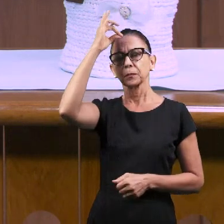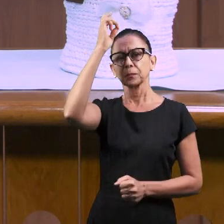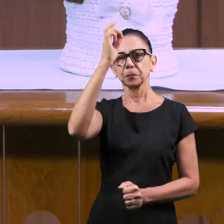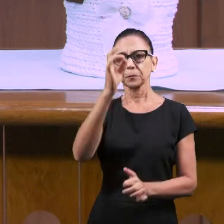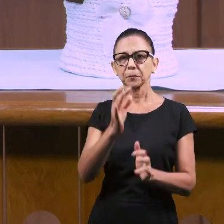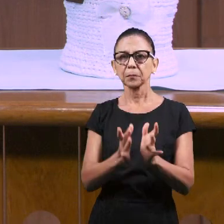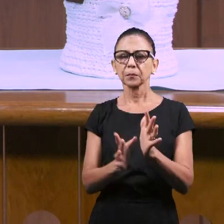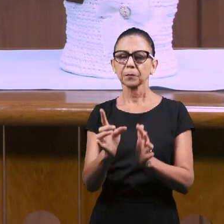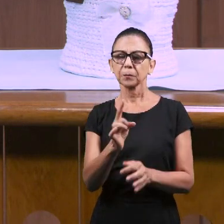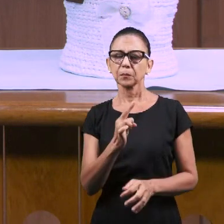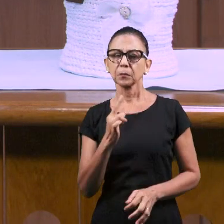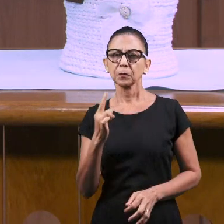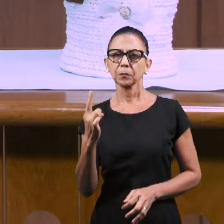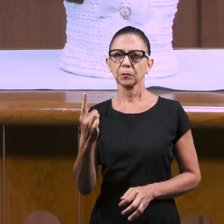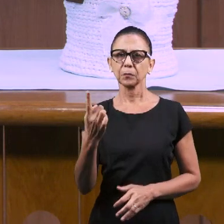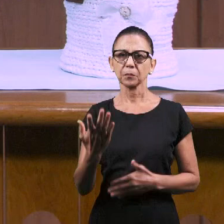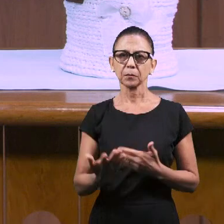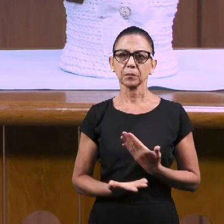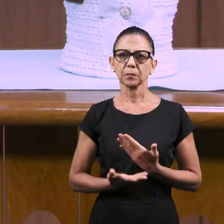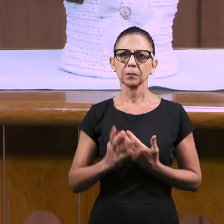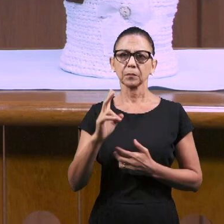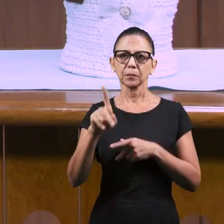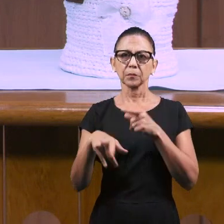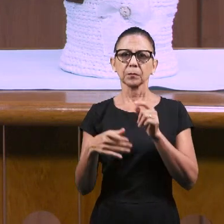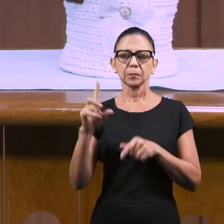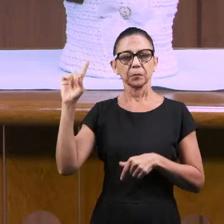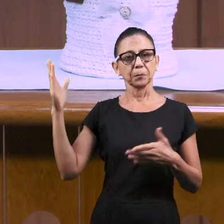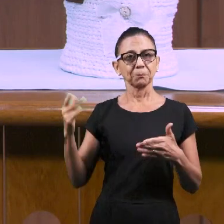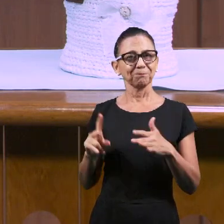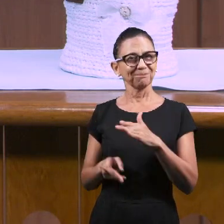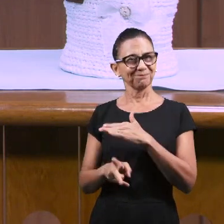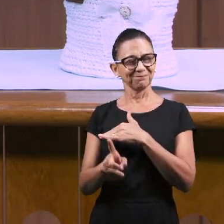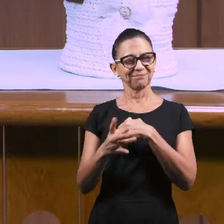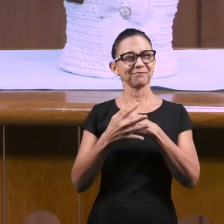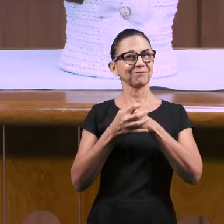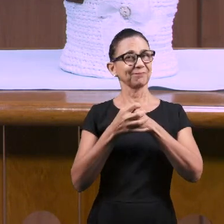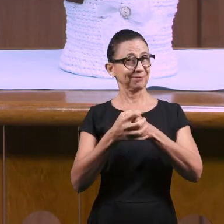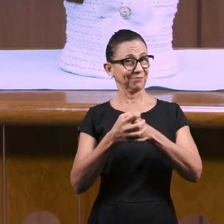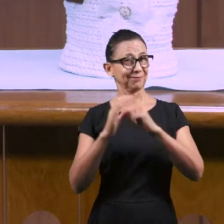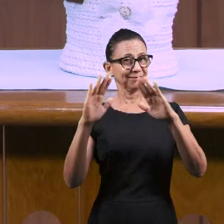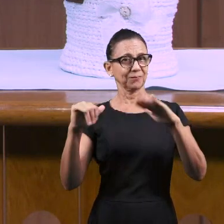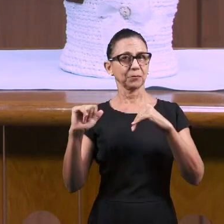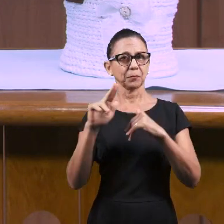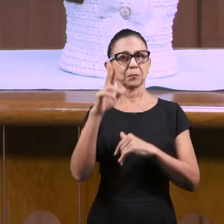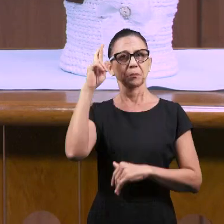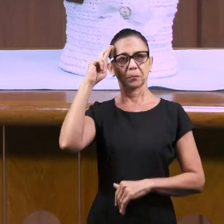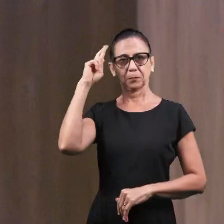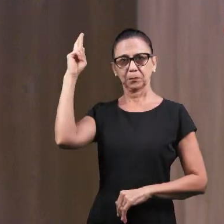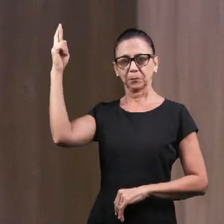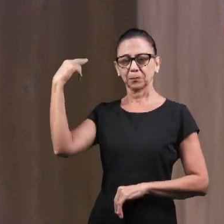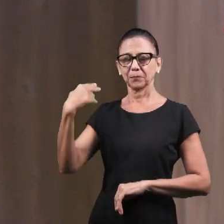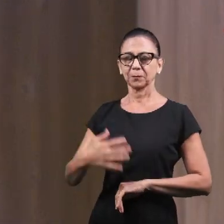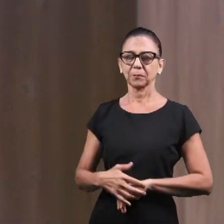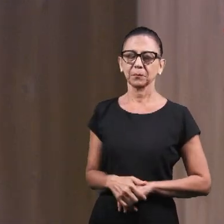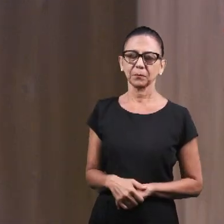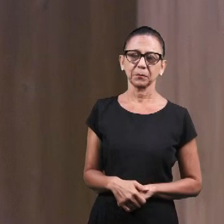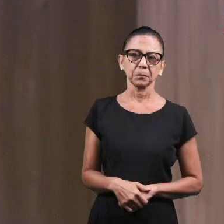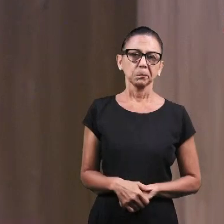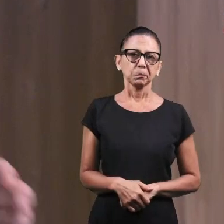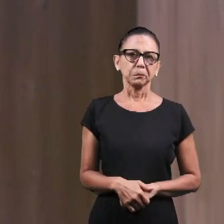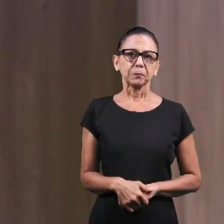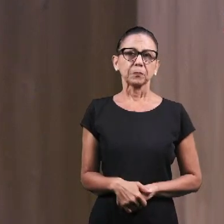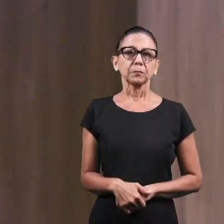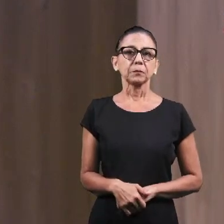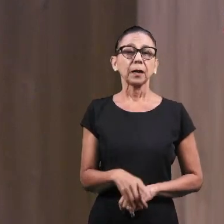vous, frères et sœurs, sur tout le peuple de Dieu, depuis maintenant et pour toujours. Amen. Amen. Loué soit le nom du Seigneur. Je